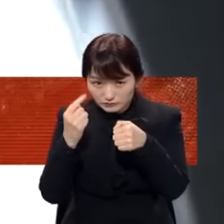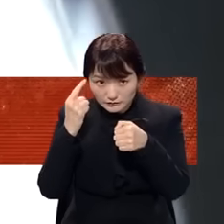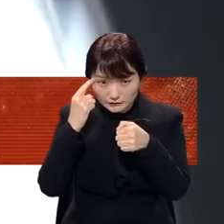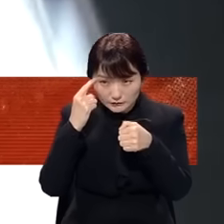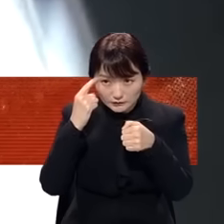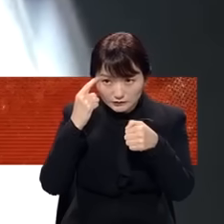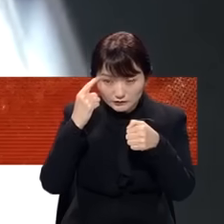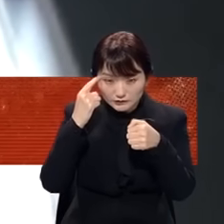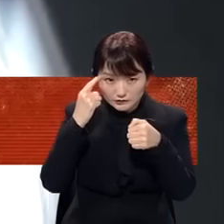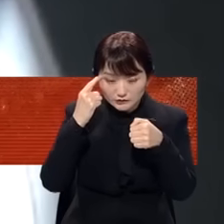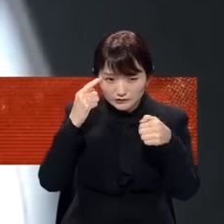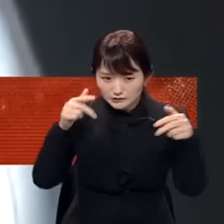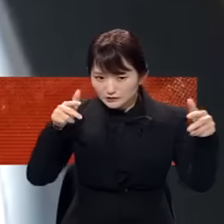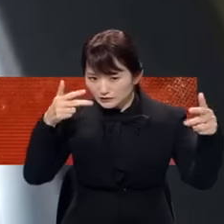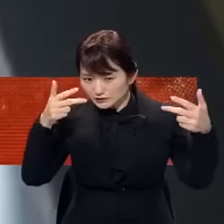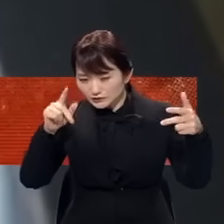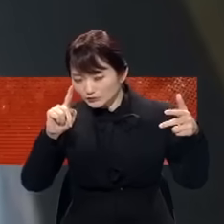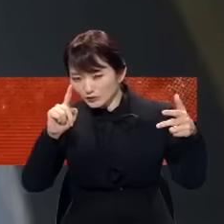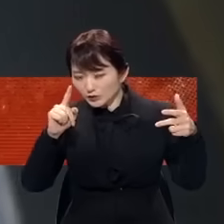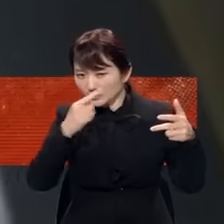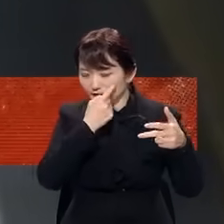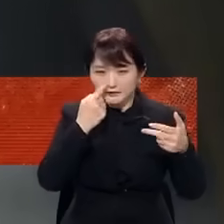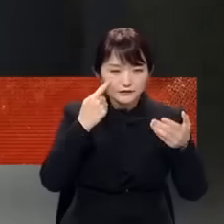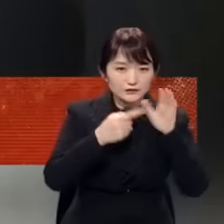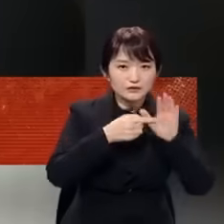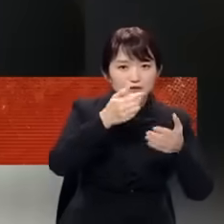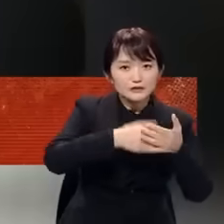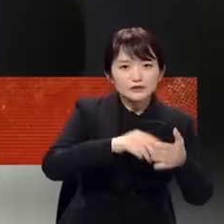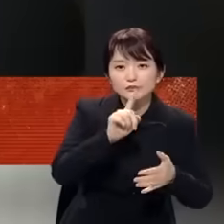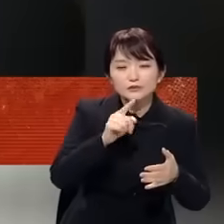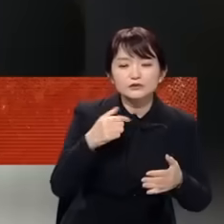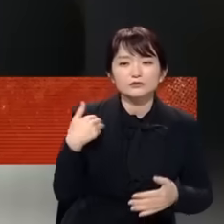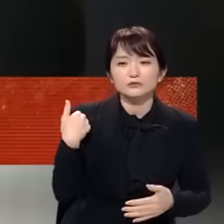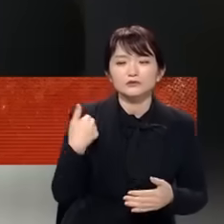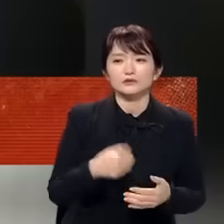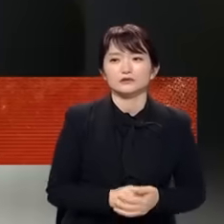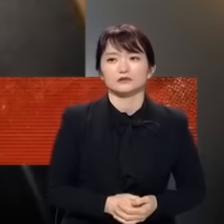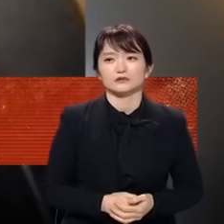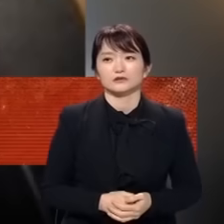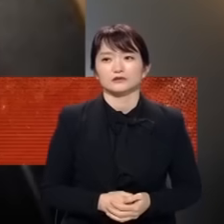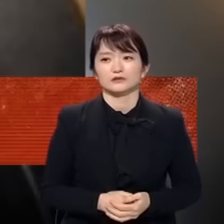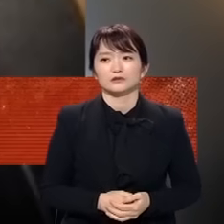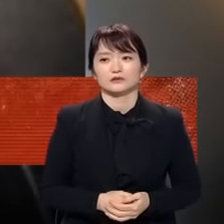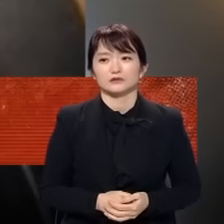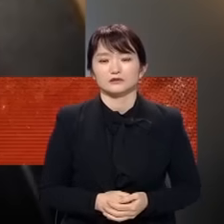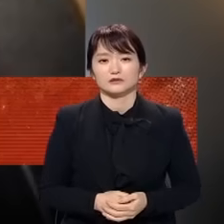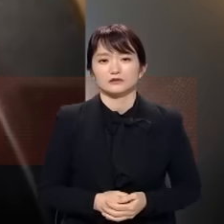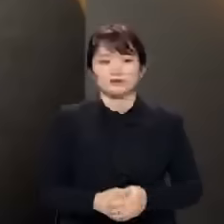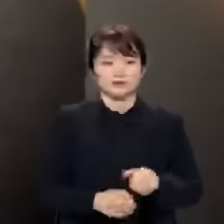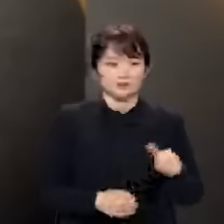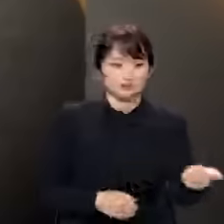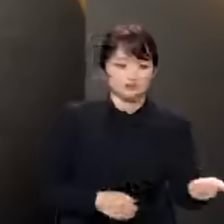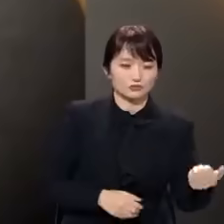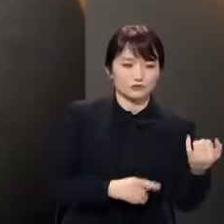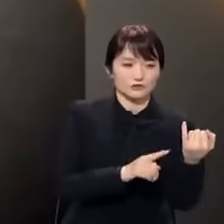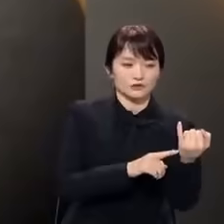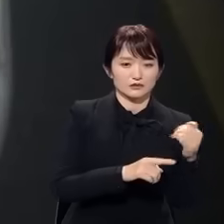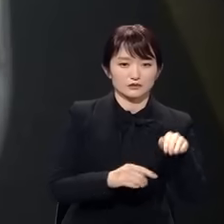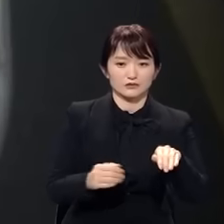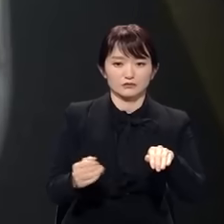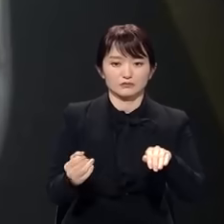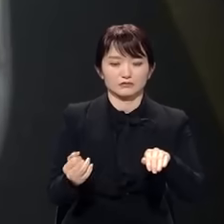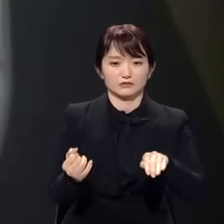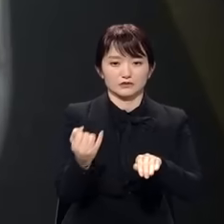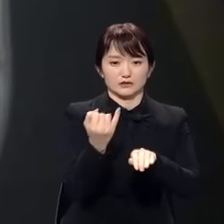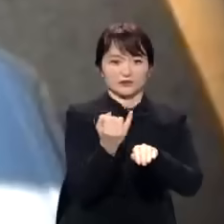알리바이를 남기려고 한 건지이 사망한 안내 시신을 갖다가 거기다가 앉혀 놓고 옷도 갈아입히고 또 모자를 씌워